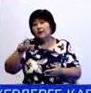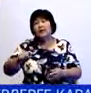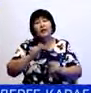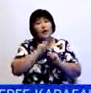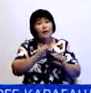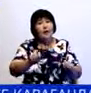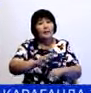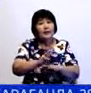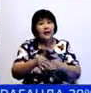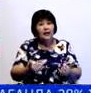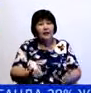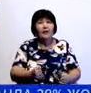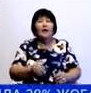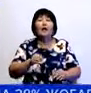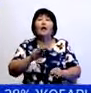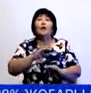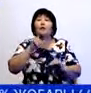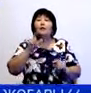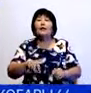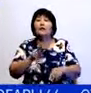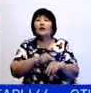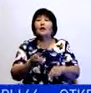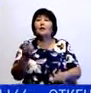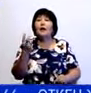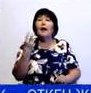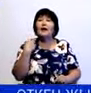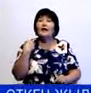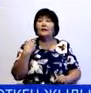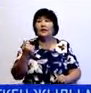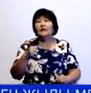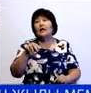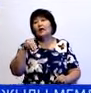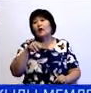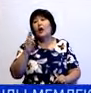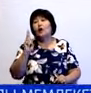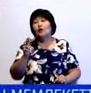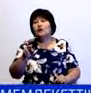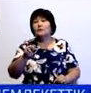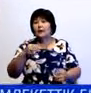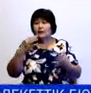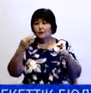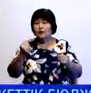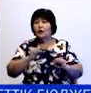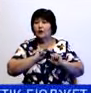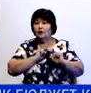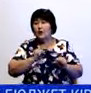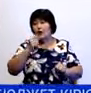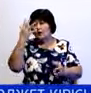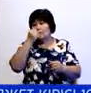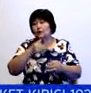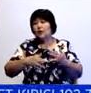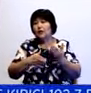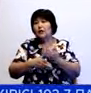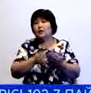марапатталды. Marhum polisiya leytenanti Talgat Qozbayev bibit günde kevdesin oqqa tosti. Tün jarımda jardem